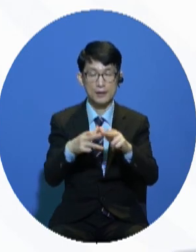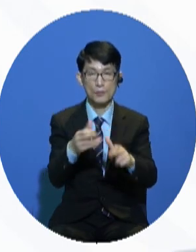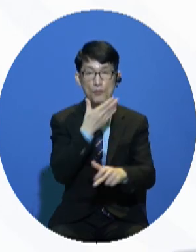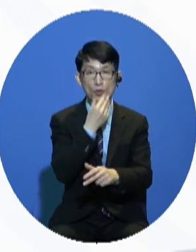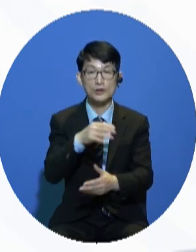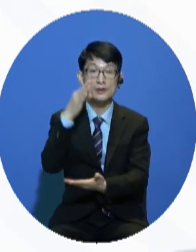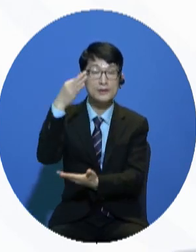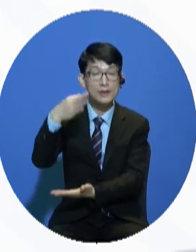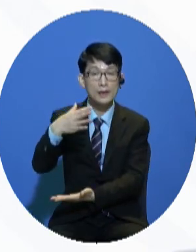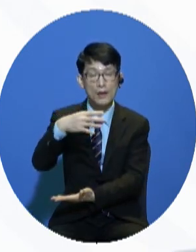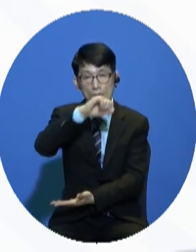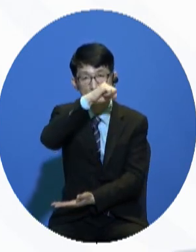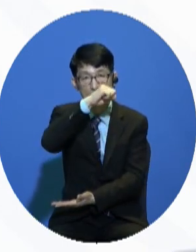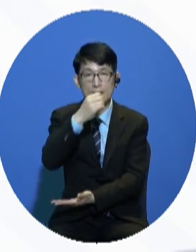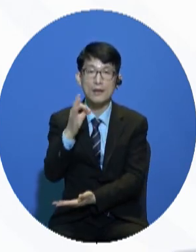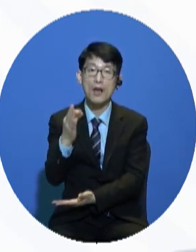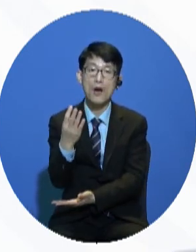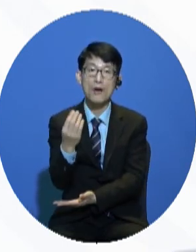예산은